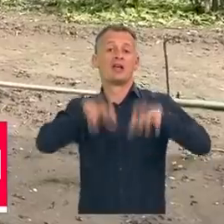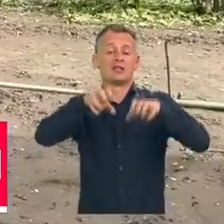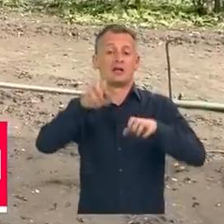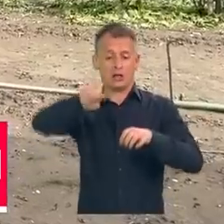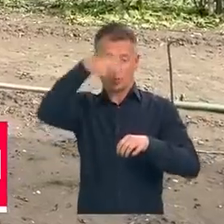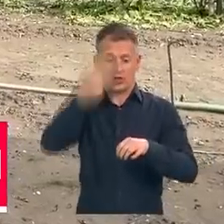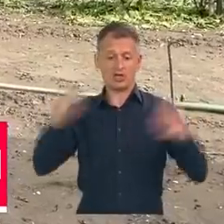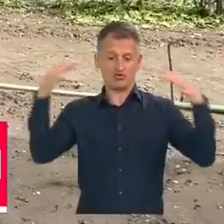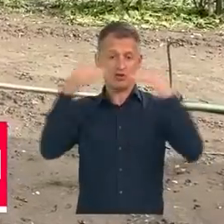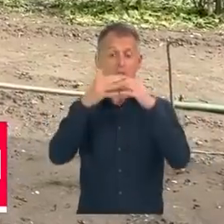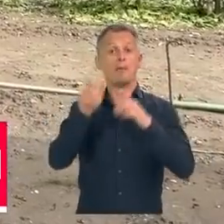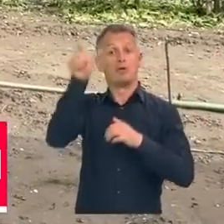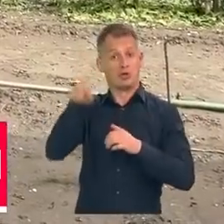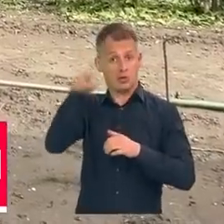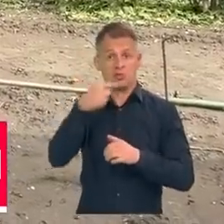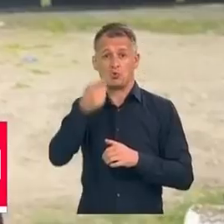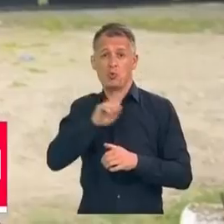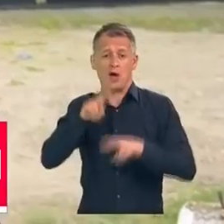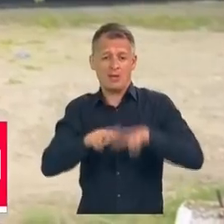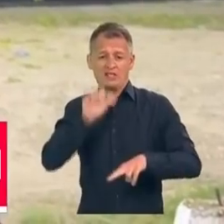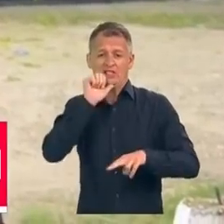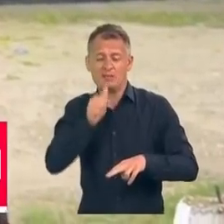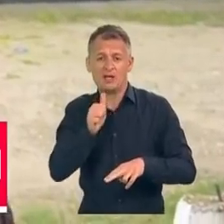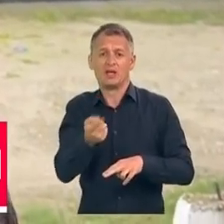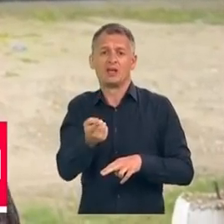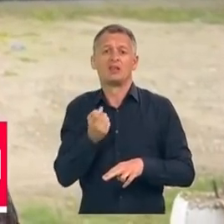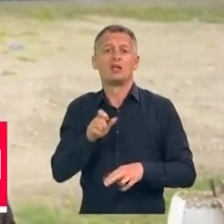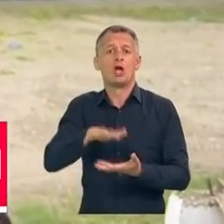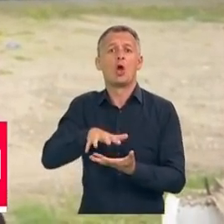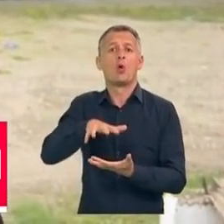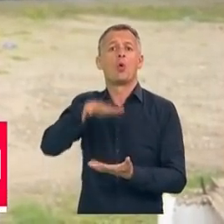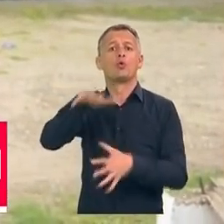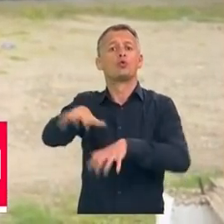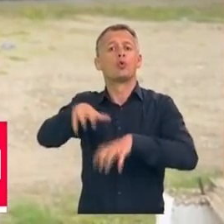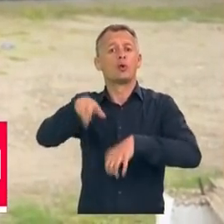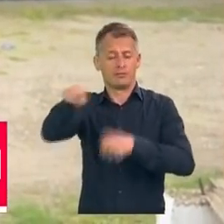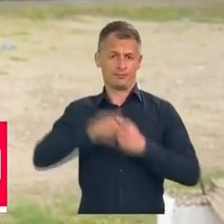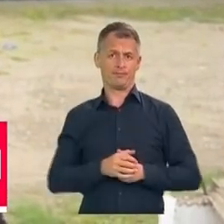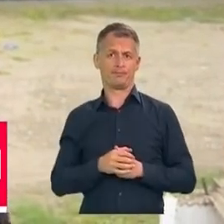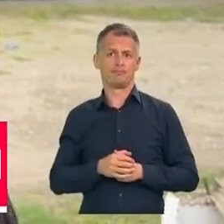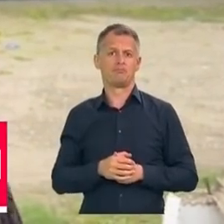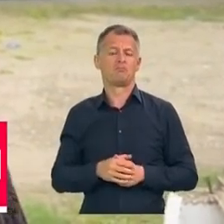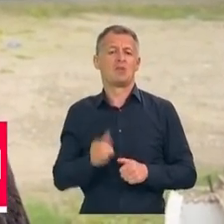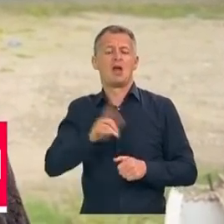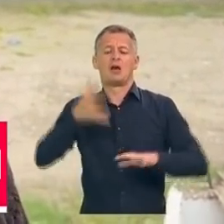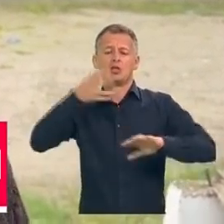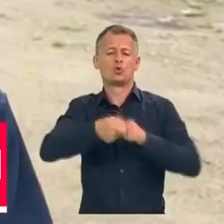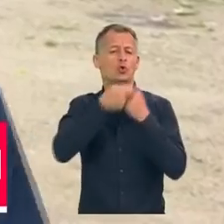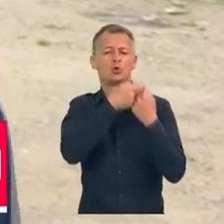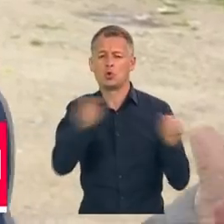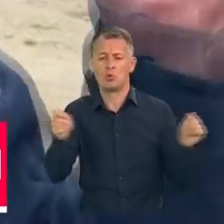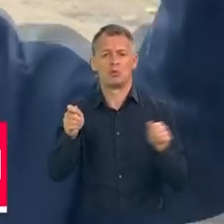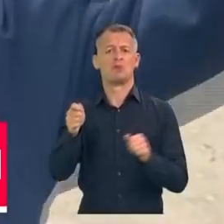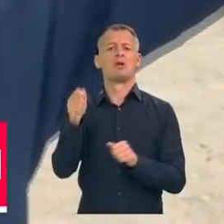nu a mai rămas nimic din culturile agricole. A distrus pe aici majoritatea. Grădini, pomi. S-a dus